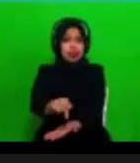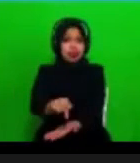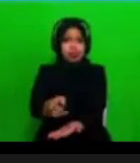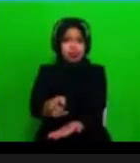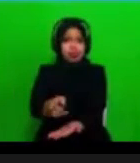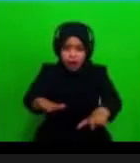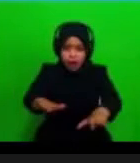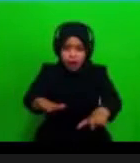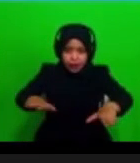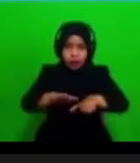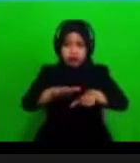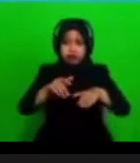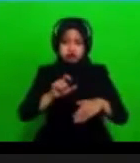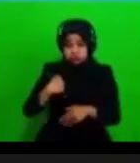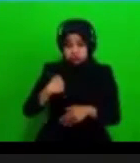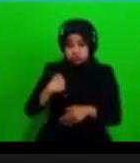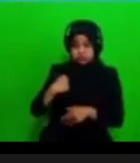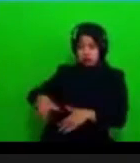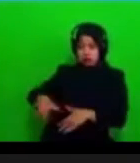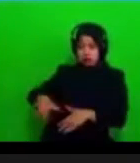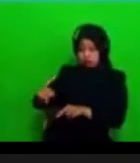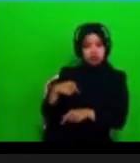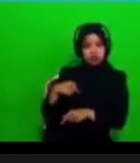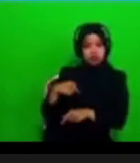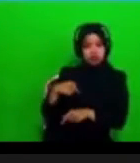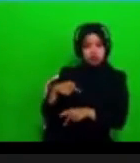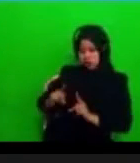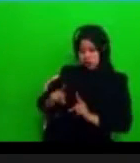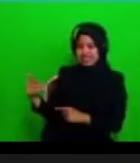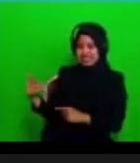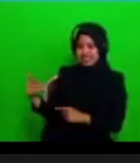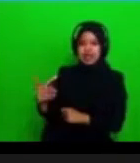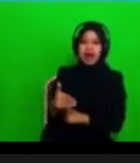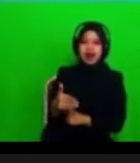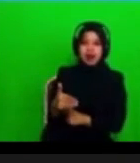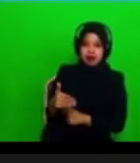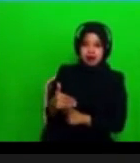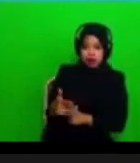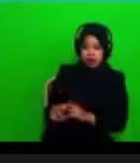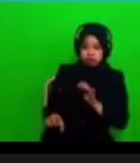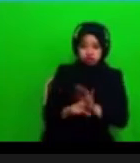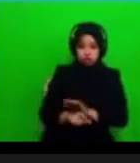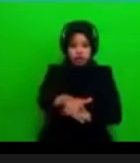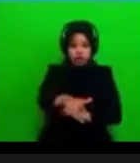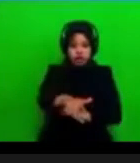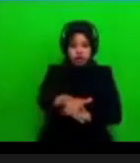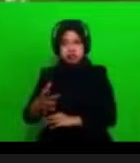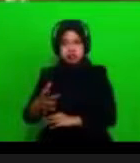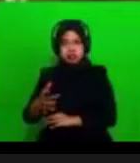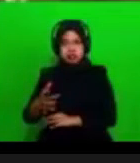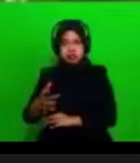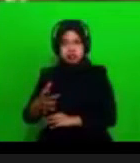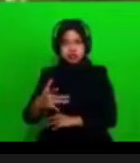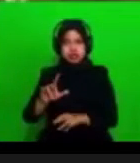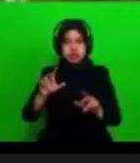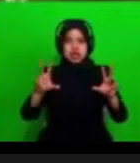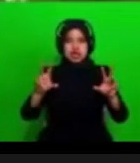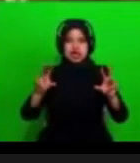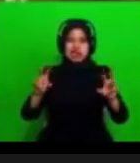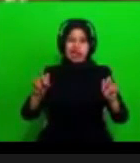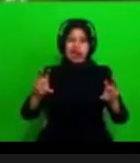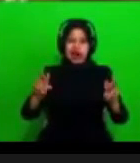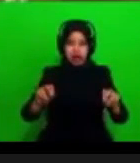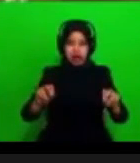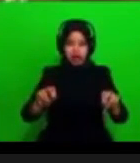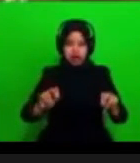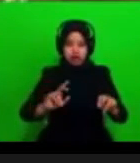siswa. Jadi kalau anak kita punya karakter seperti ikan gitu ya, ada anak orang lain punya karakter seperti kera.